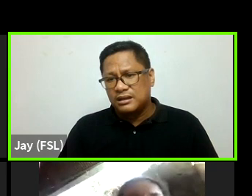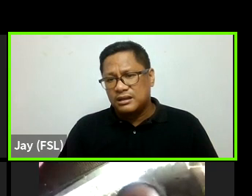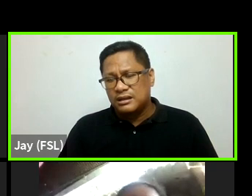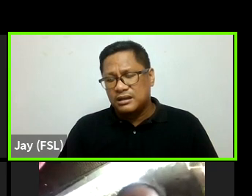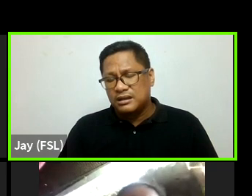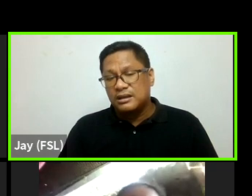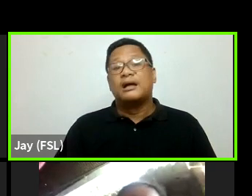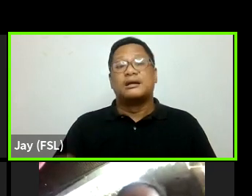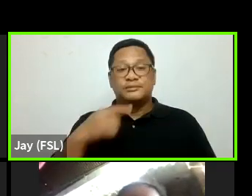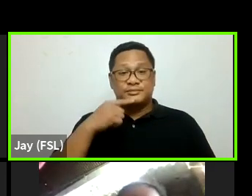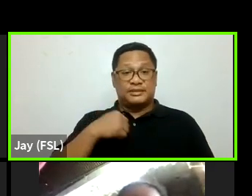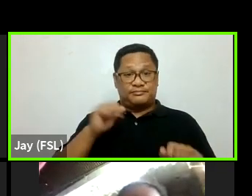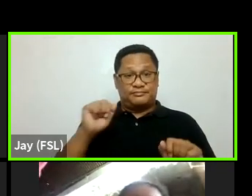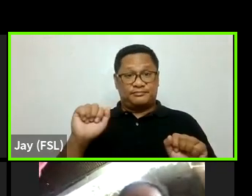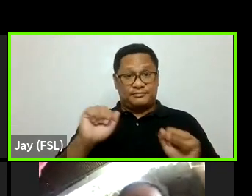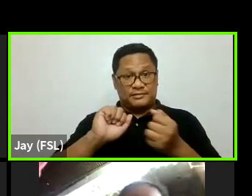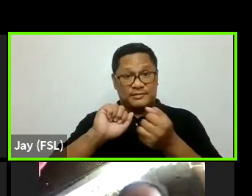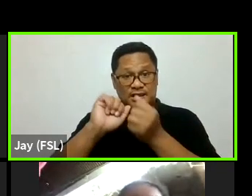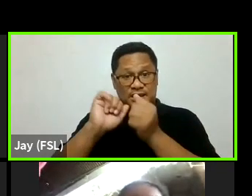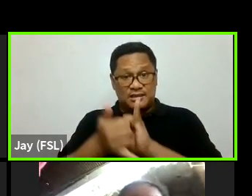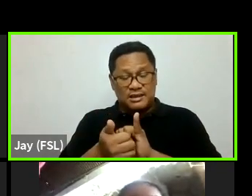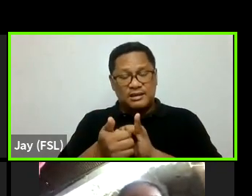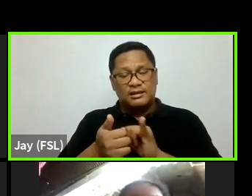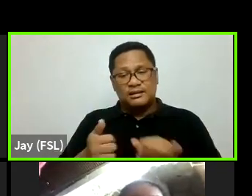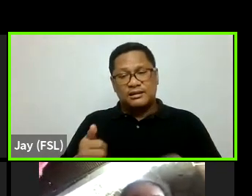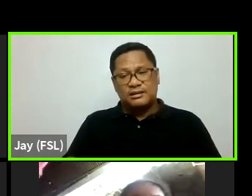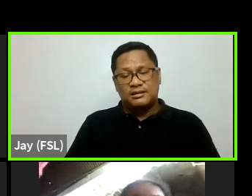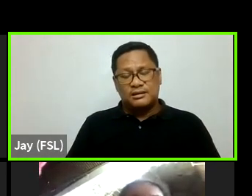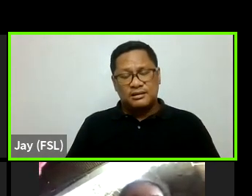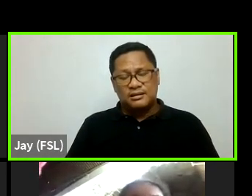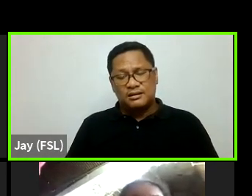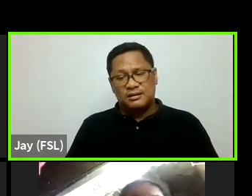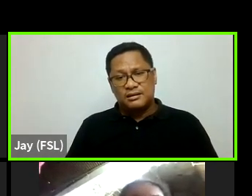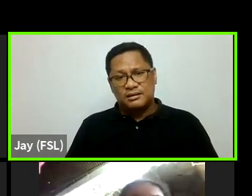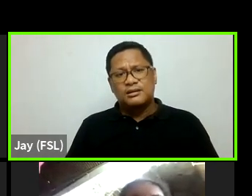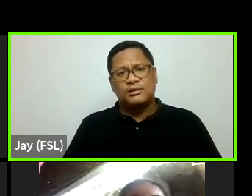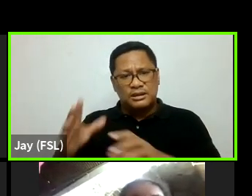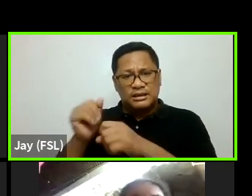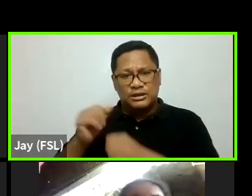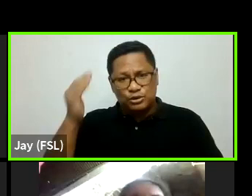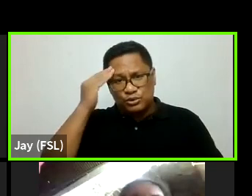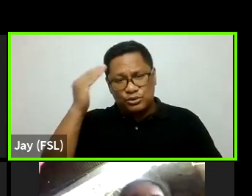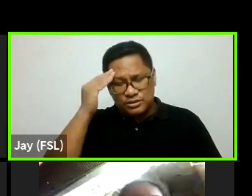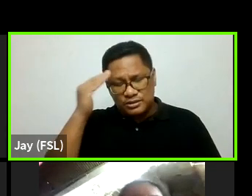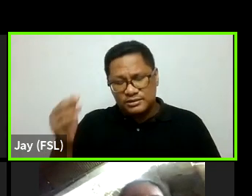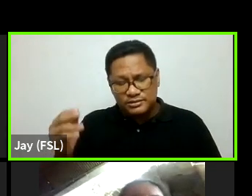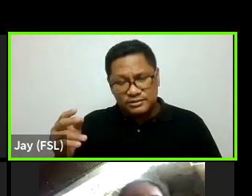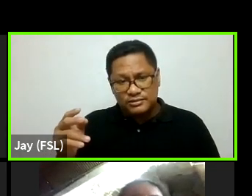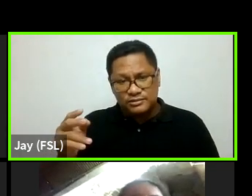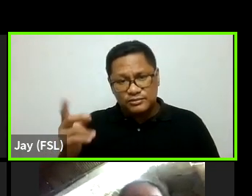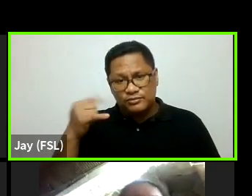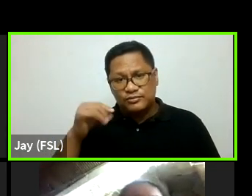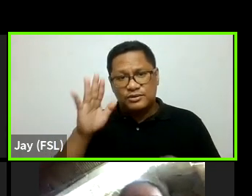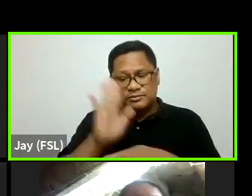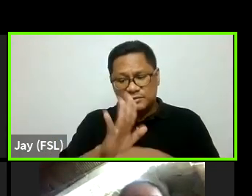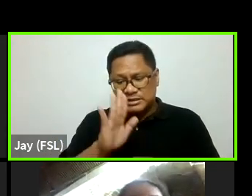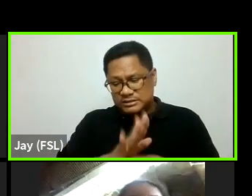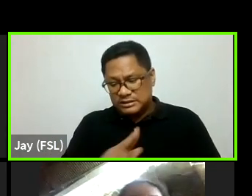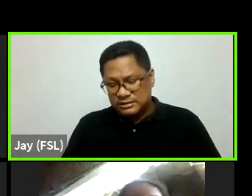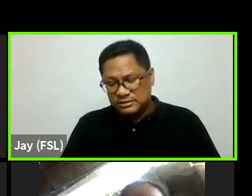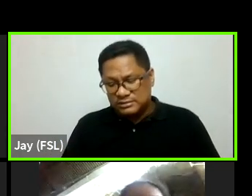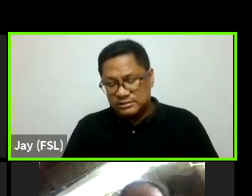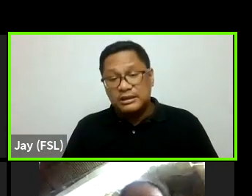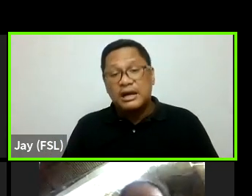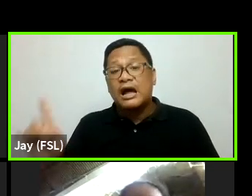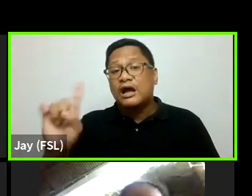nakaka-adapt ako sa kanila ng konting knowledge about sa pag-business. Ano nga